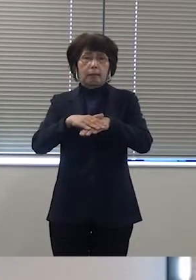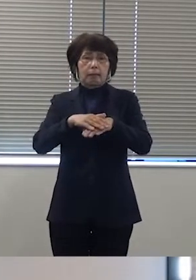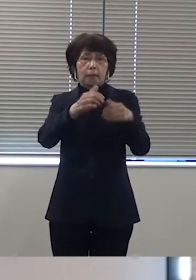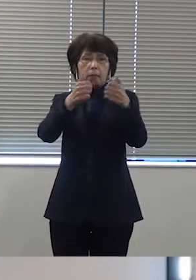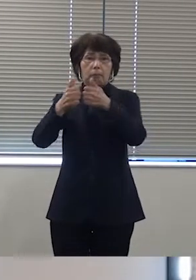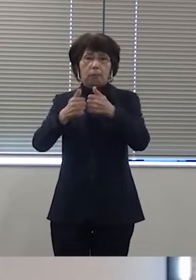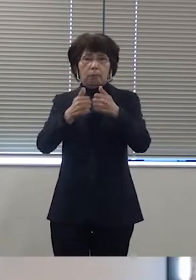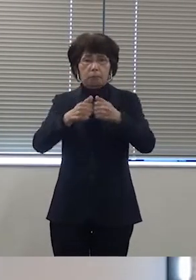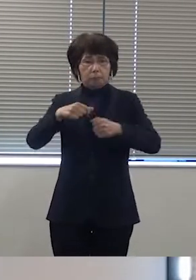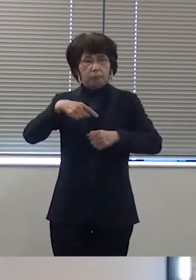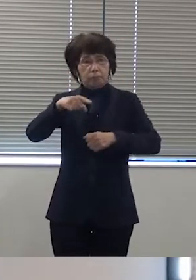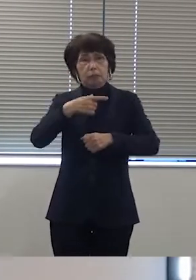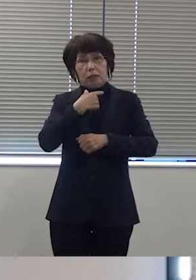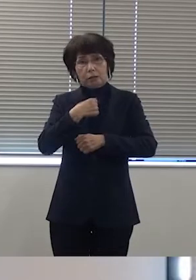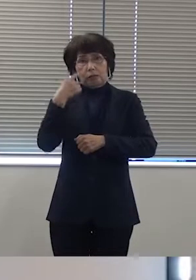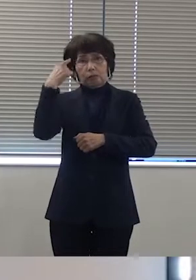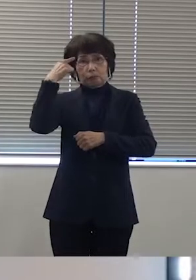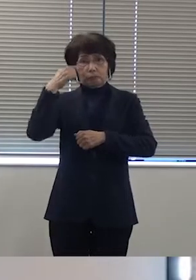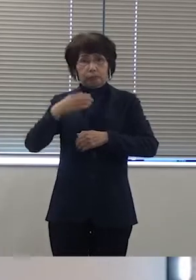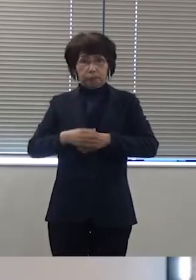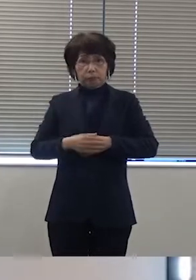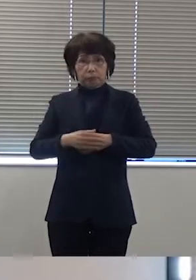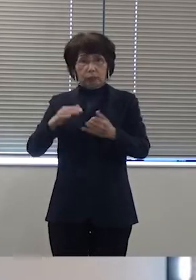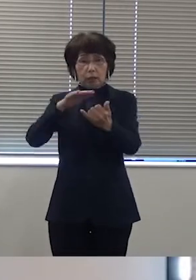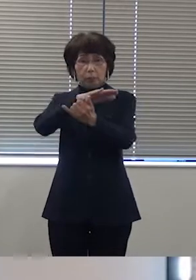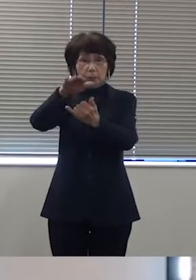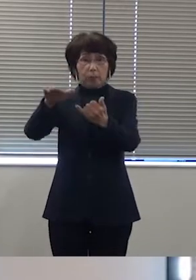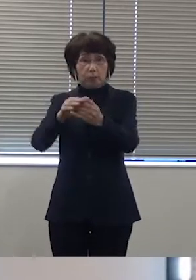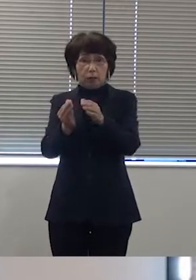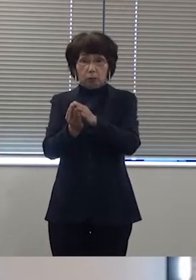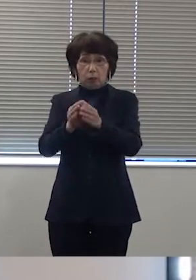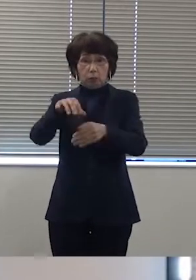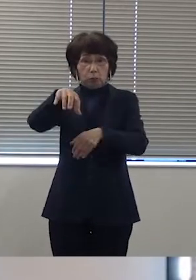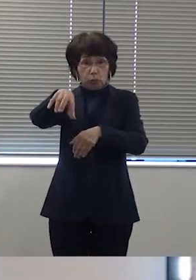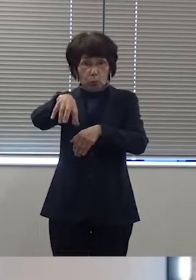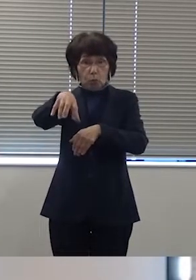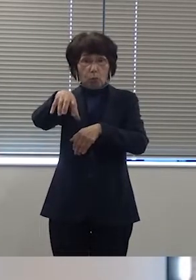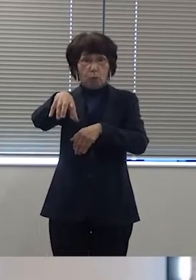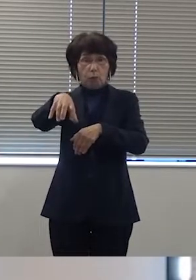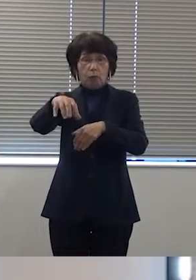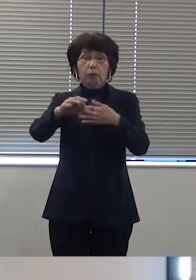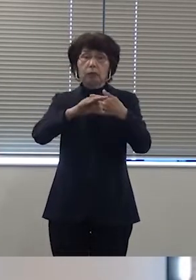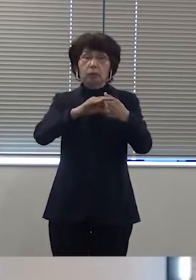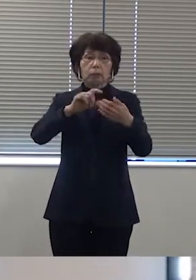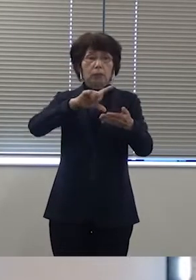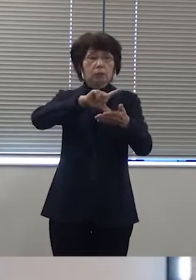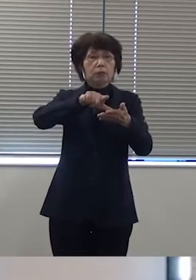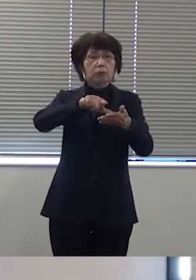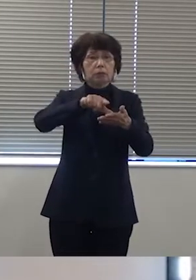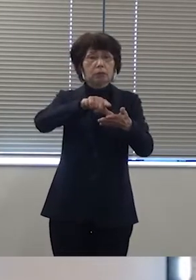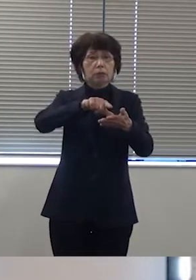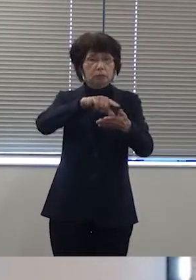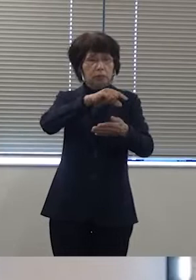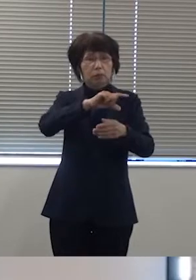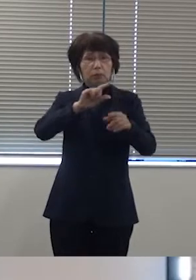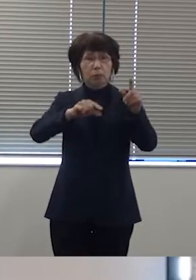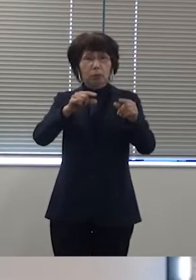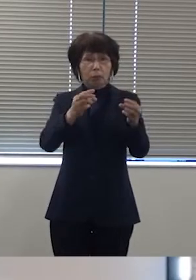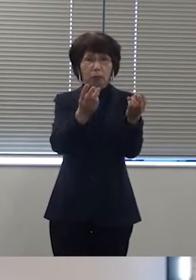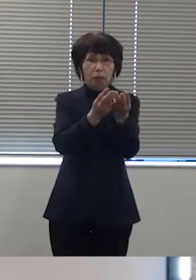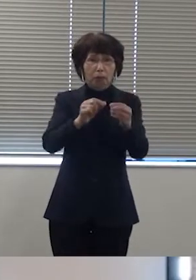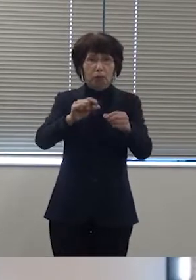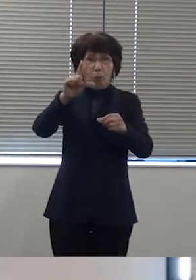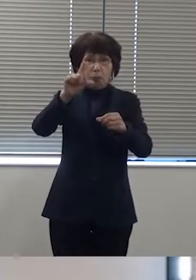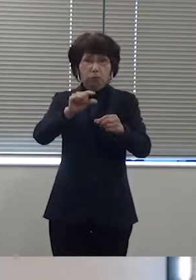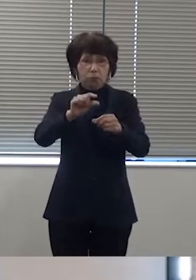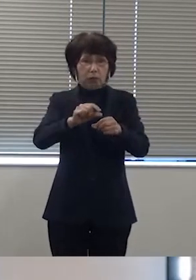思います。民間保育所につきましては、例えば地域の偏在性が結構ありまして、例えばこの辺